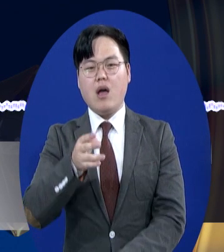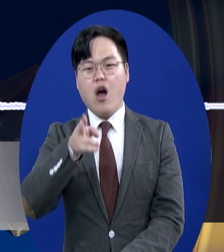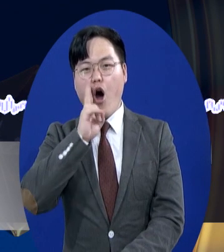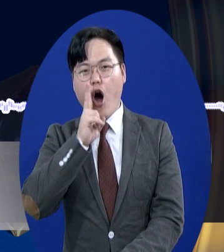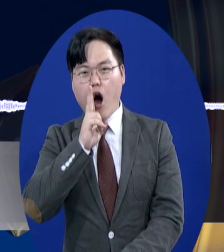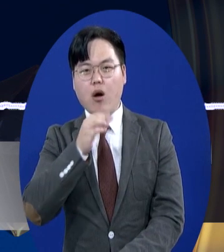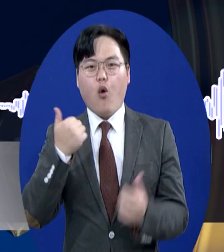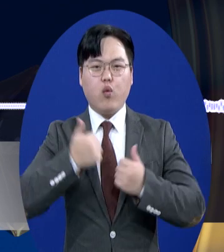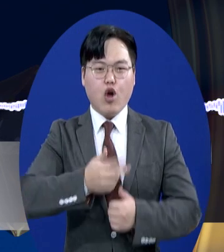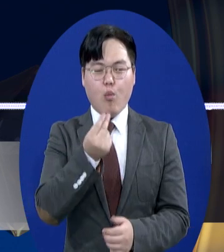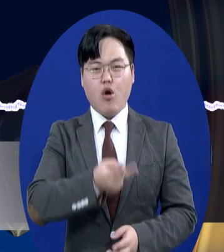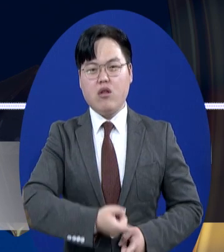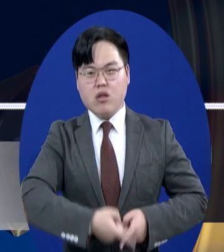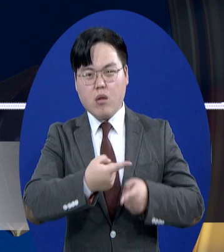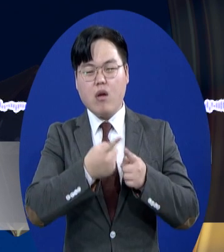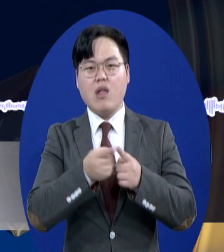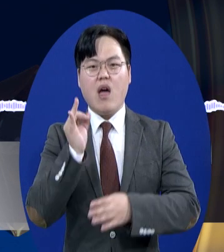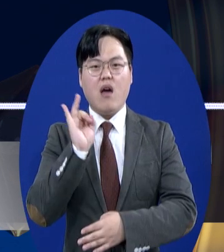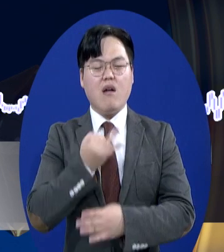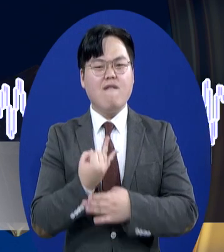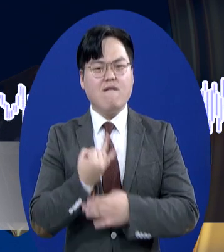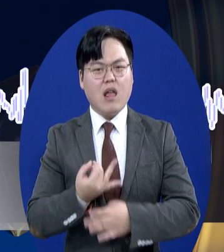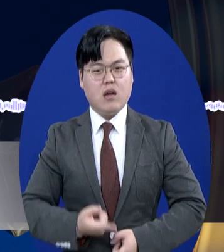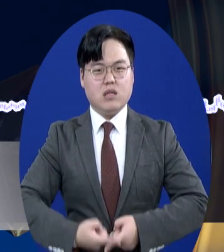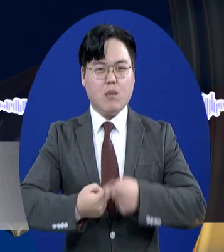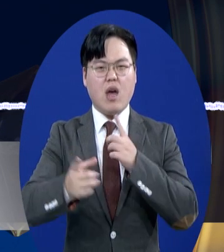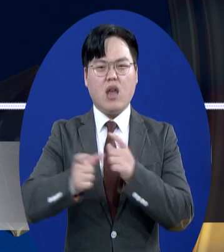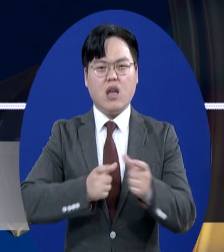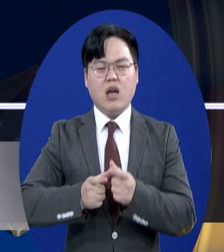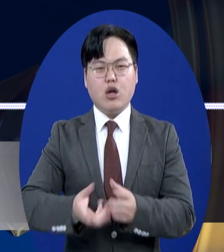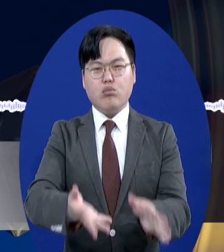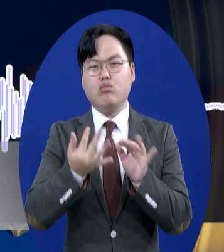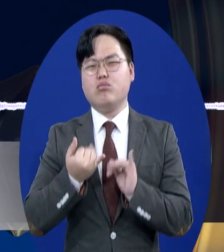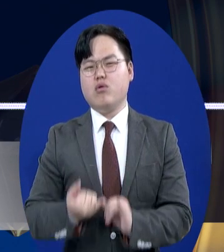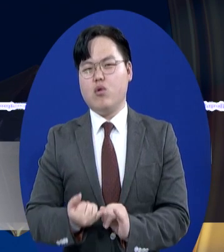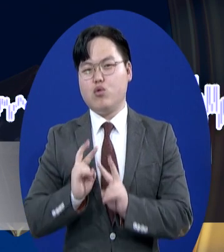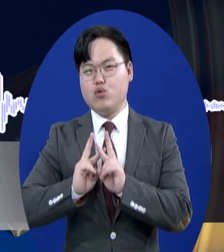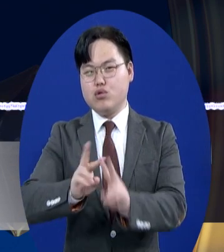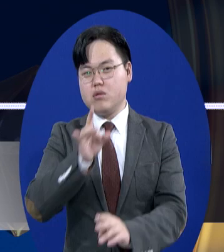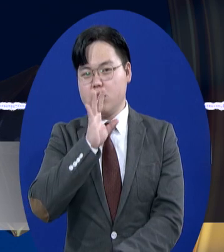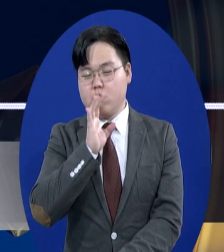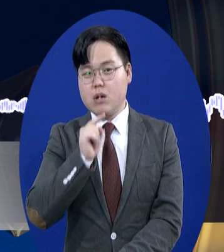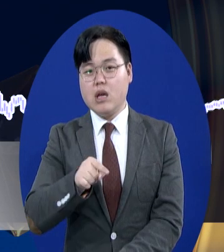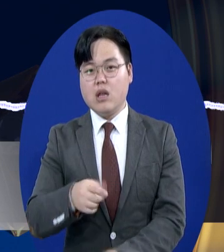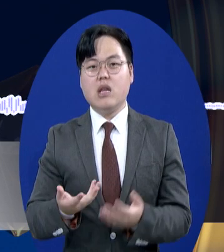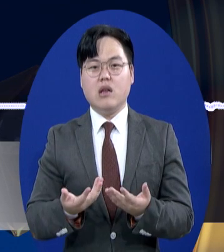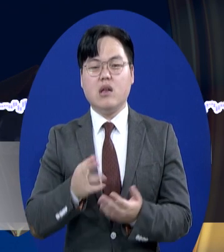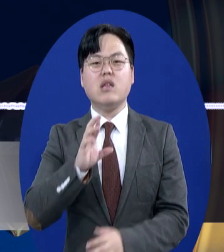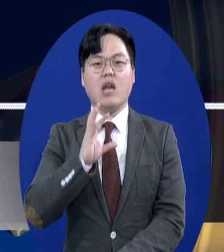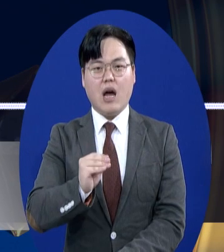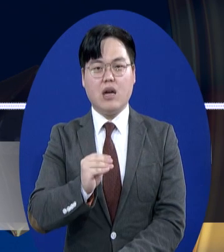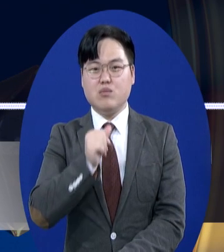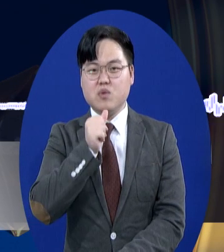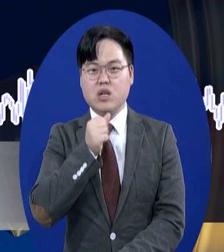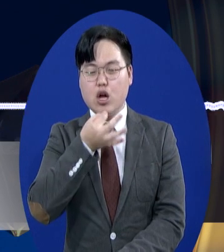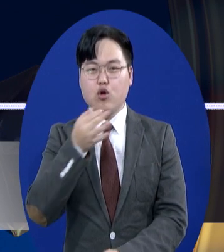эргээд инфляци олон бүр өсөхөд эдийн засгт хямралыг бол нэлээд даамжлах юм шиг байна л да. Ийм данжирс хүрхгүй тулд